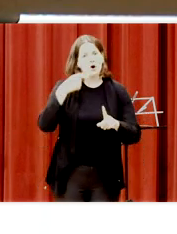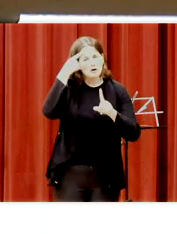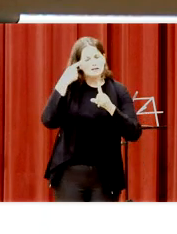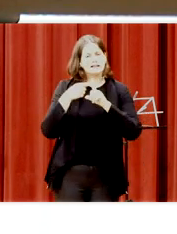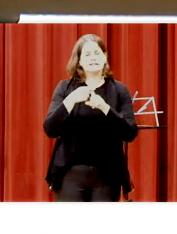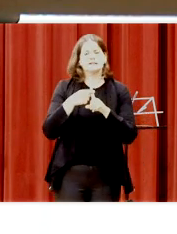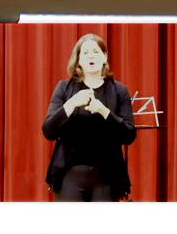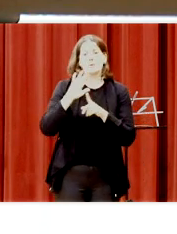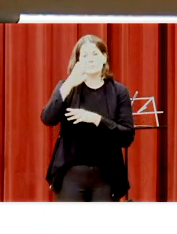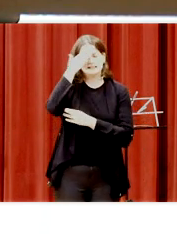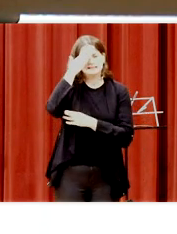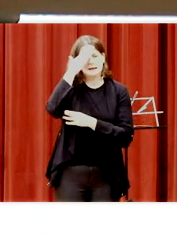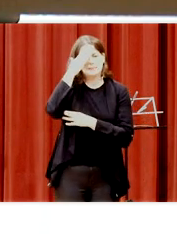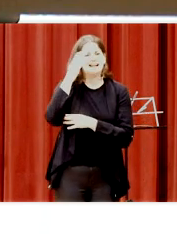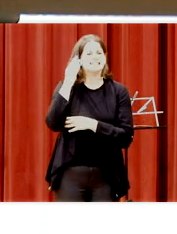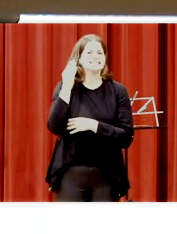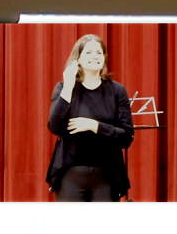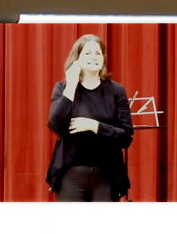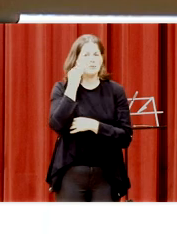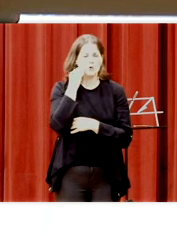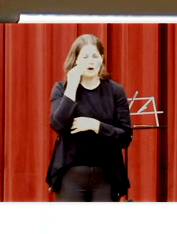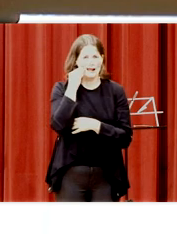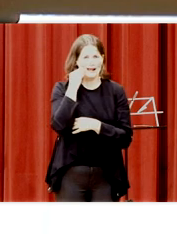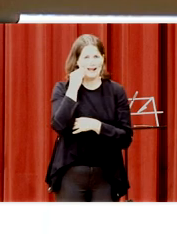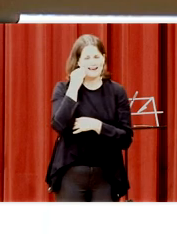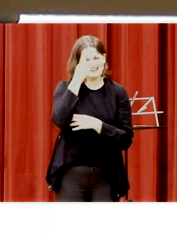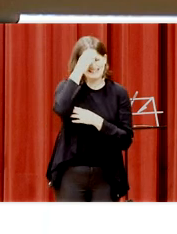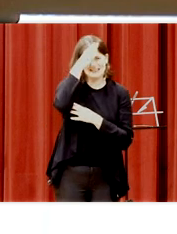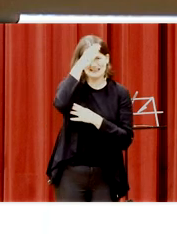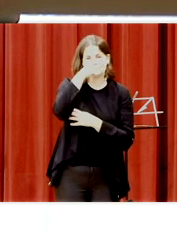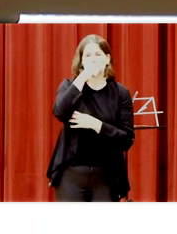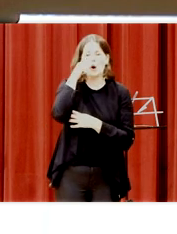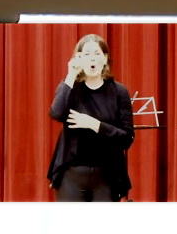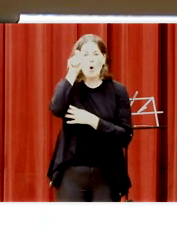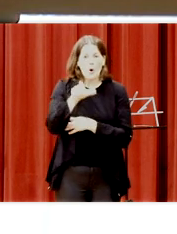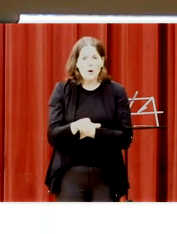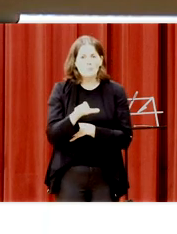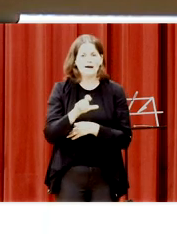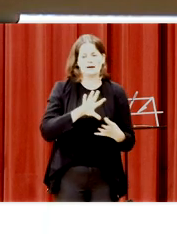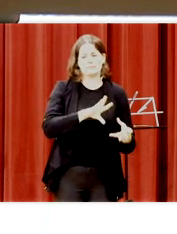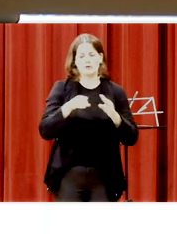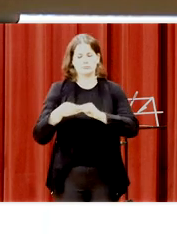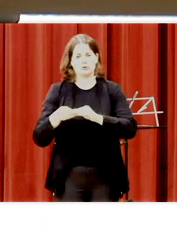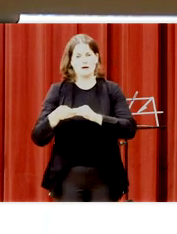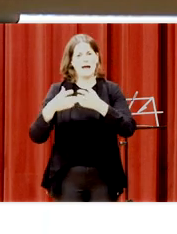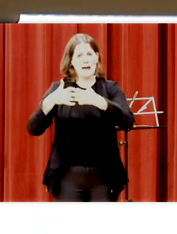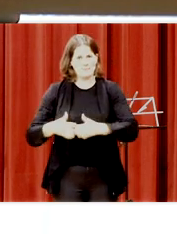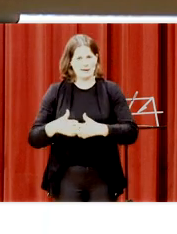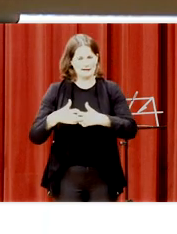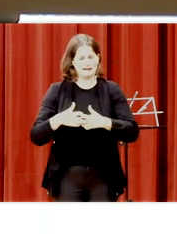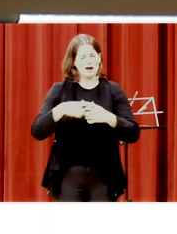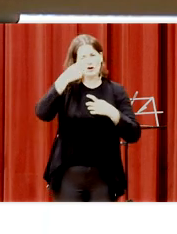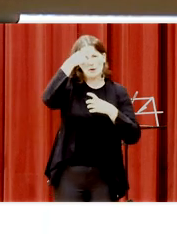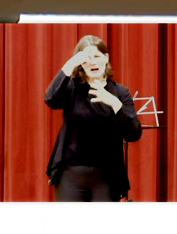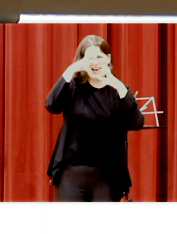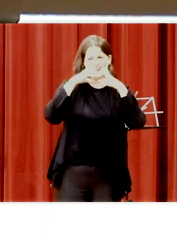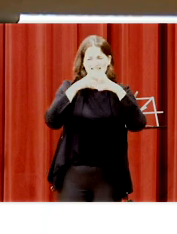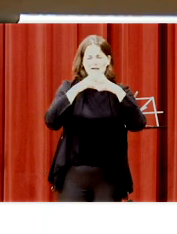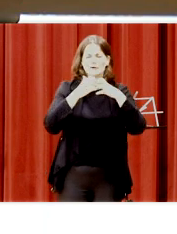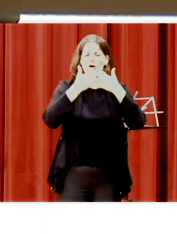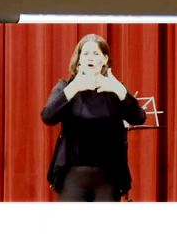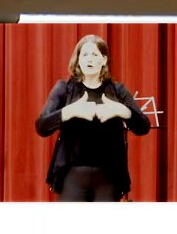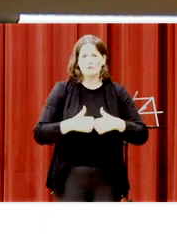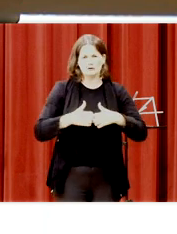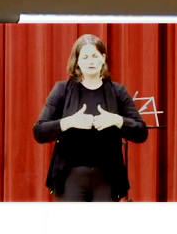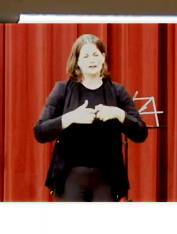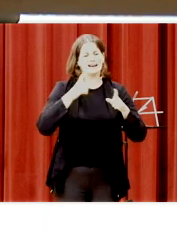humà, com pren decisions, com actuar, i anem a intentar simular-lo amb una màquina. I així va néixer. Aquest